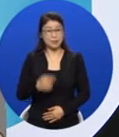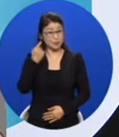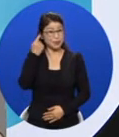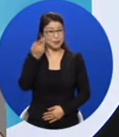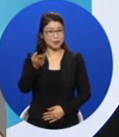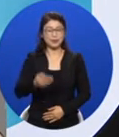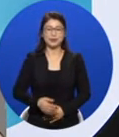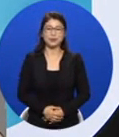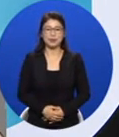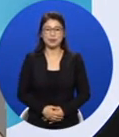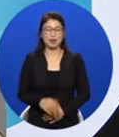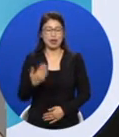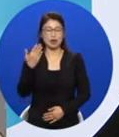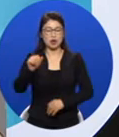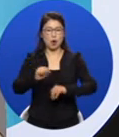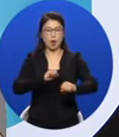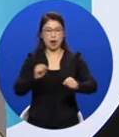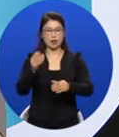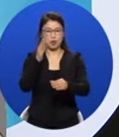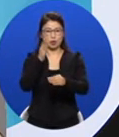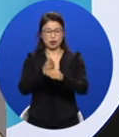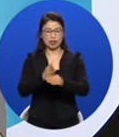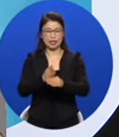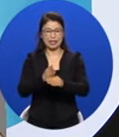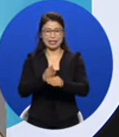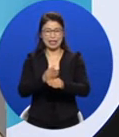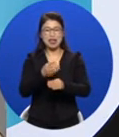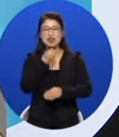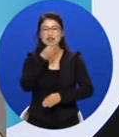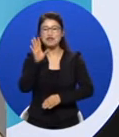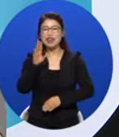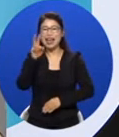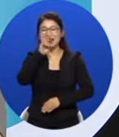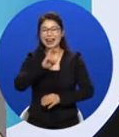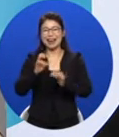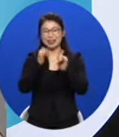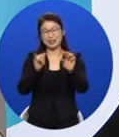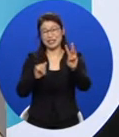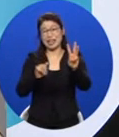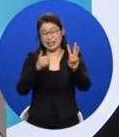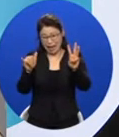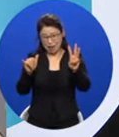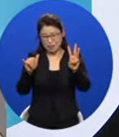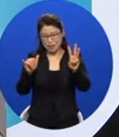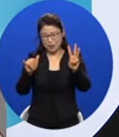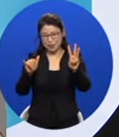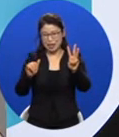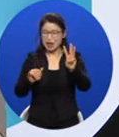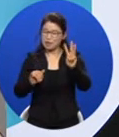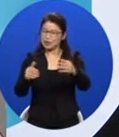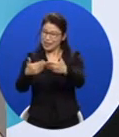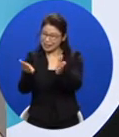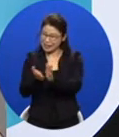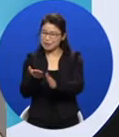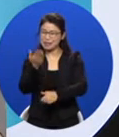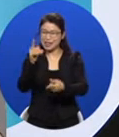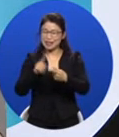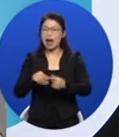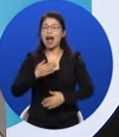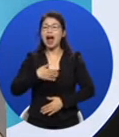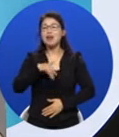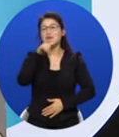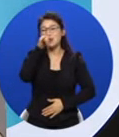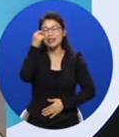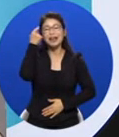질문입니다. 최근 활동하고 있는 아이돌 가수 3명 또는 아이돌 그룹 3팀 이상 알고 있다.